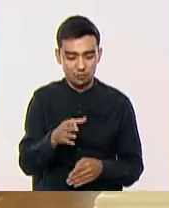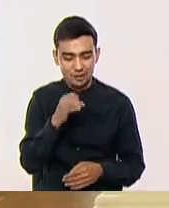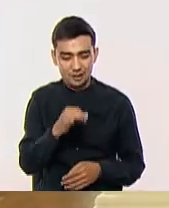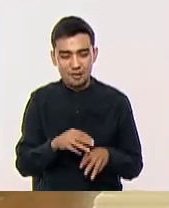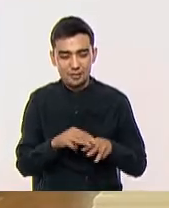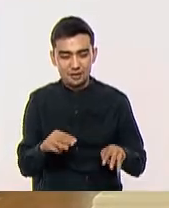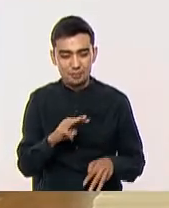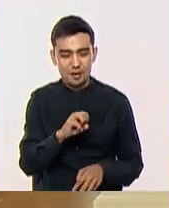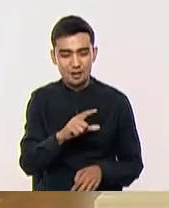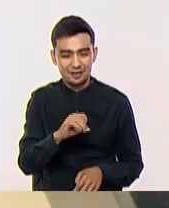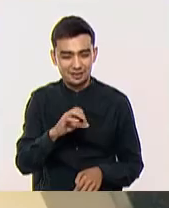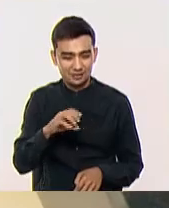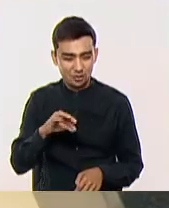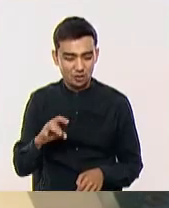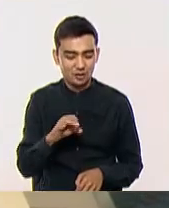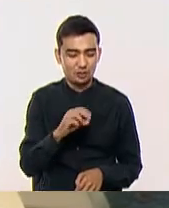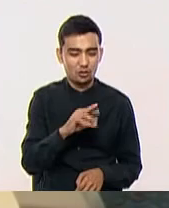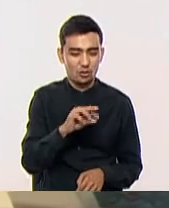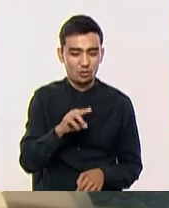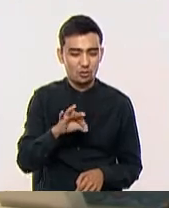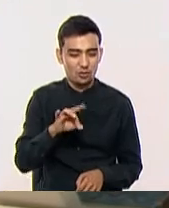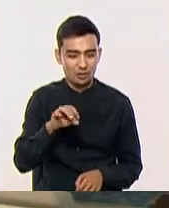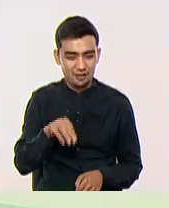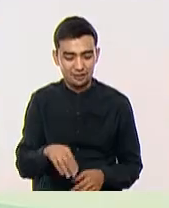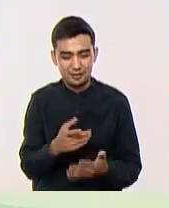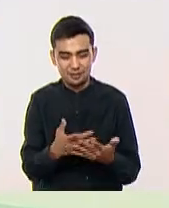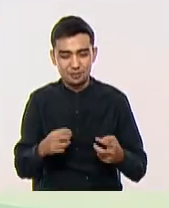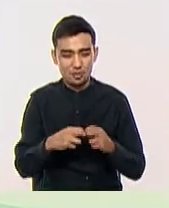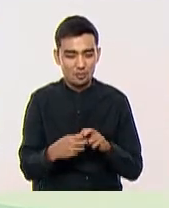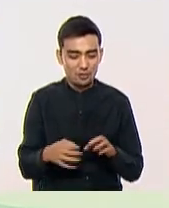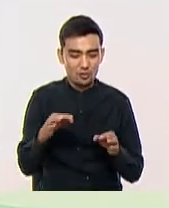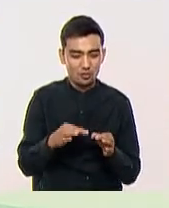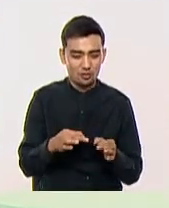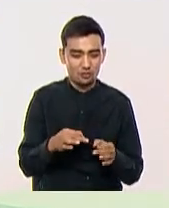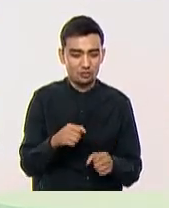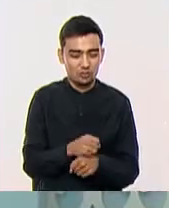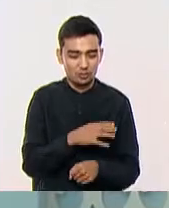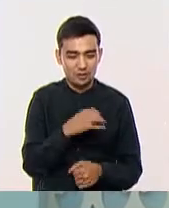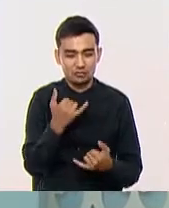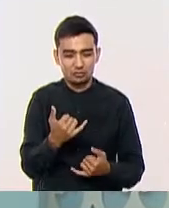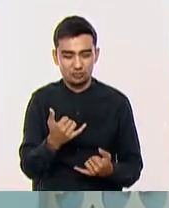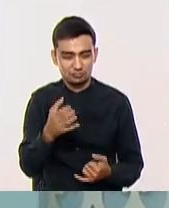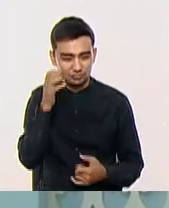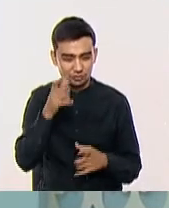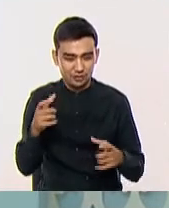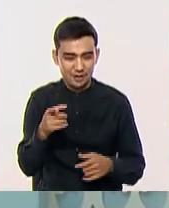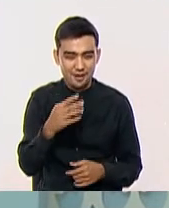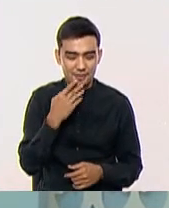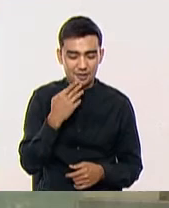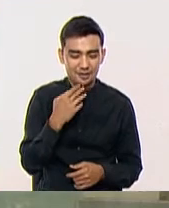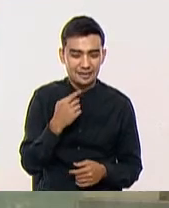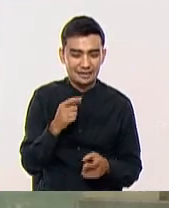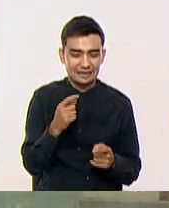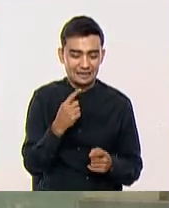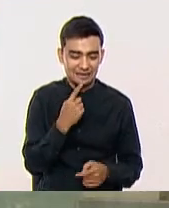министр магистрлар мен докторанттарды мазалаған кейбір мәселелерге тоқталды. Сөзінше, қазір ғалымдардың ағылшын тілін білуі